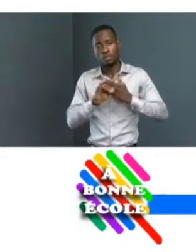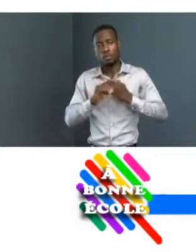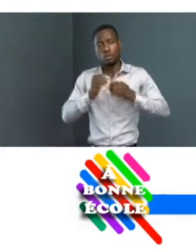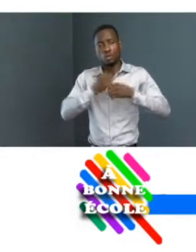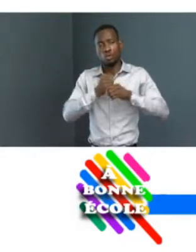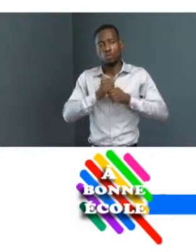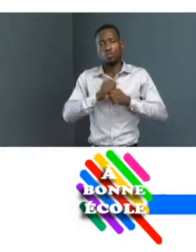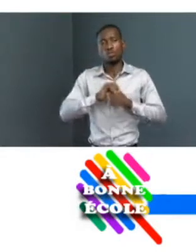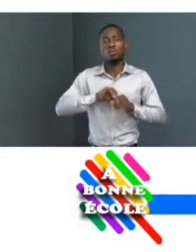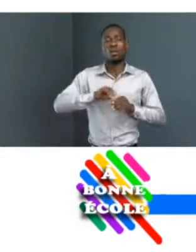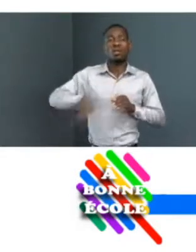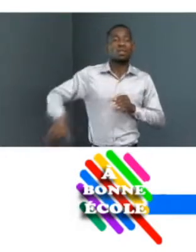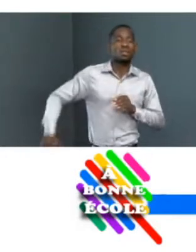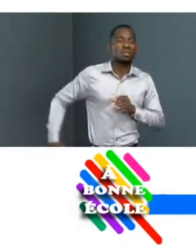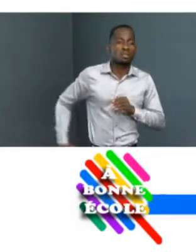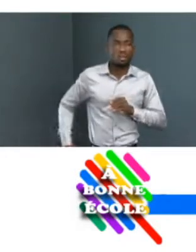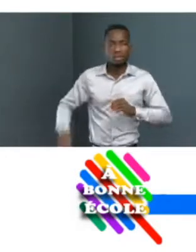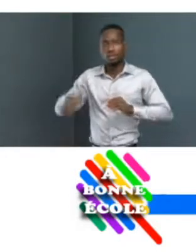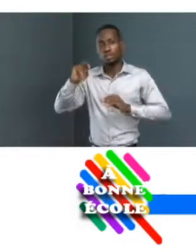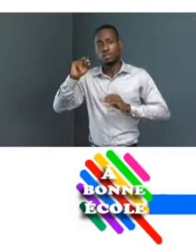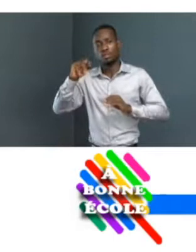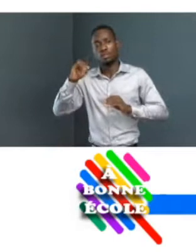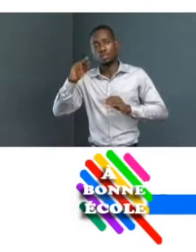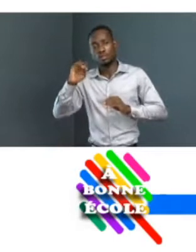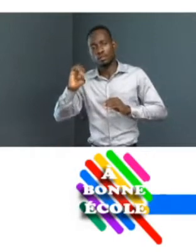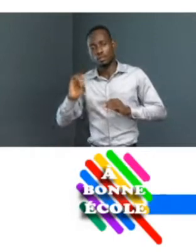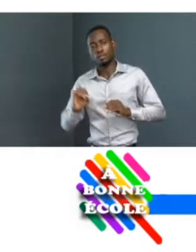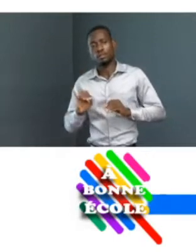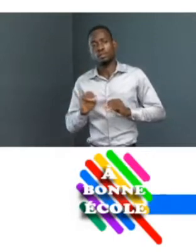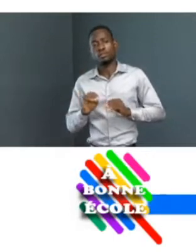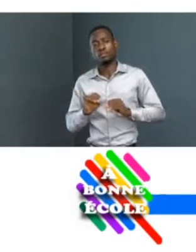en arrière de la rétine.